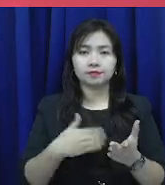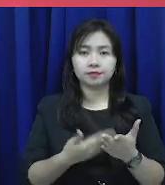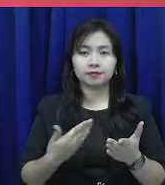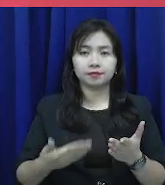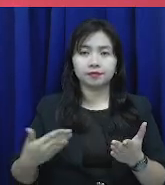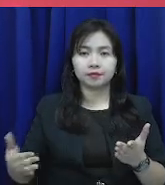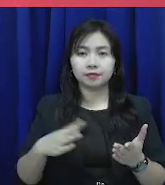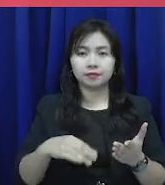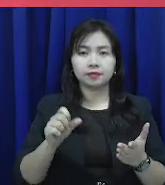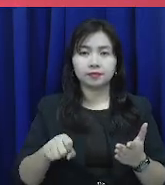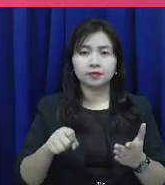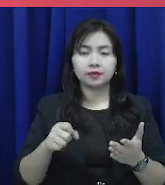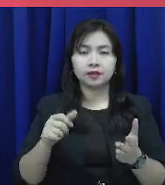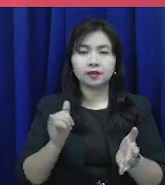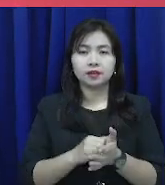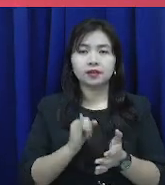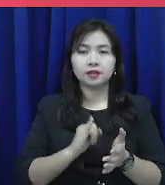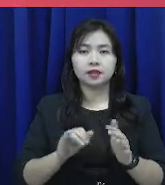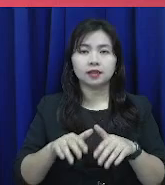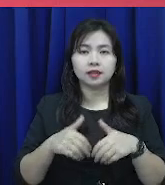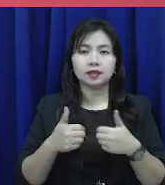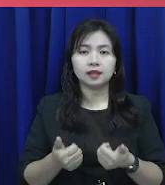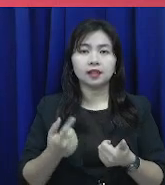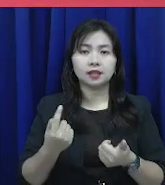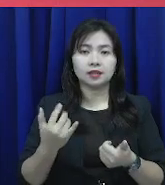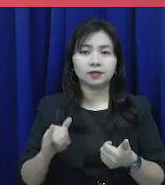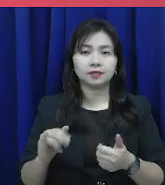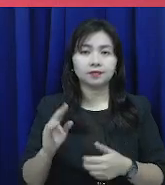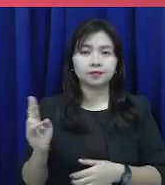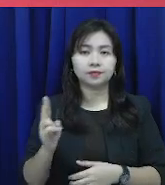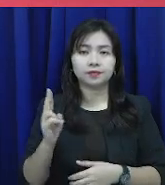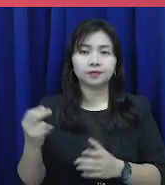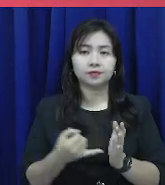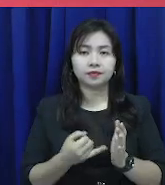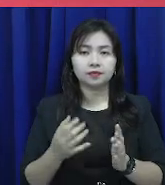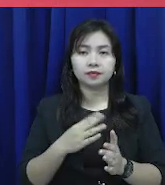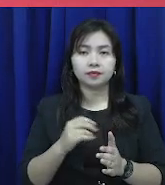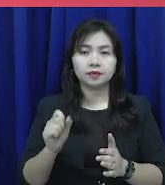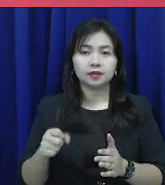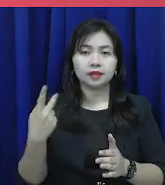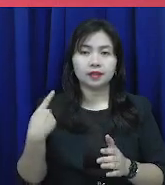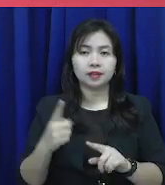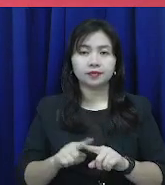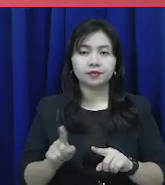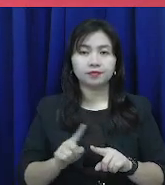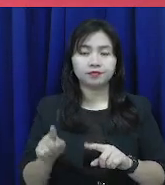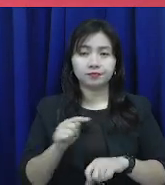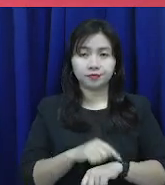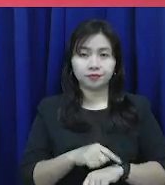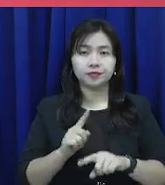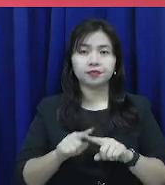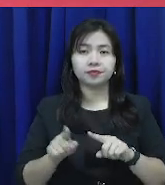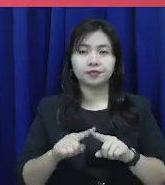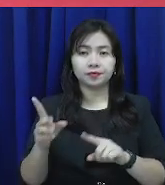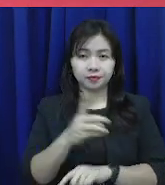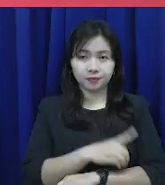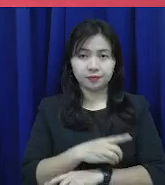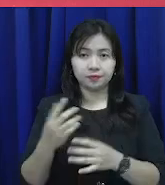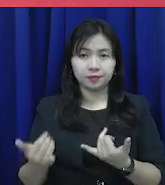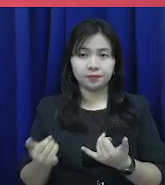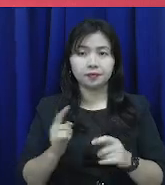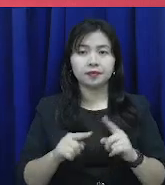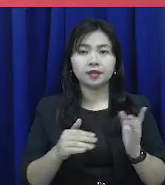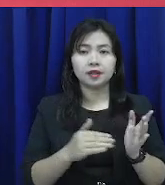and how they define it and how they use it talagang Ibang ibang kumbaga ibang panahon ito ibang panahon din po itong nasa baba pero sa